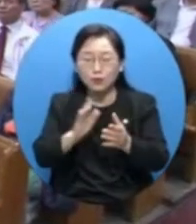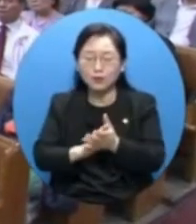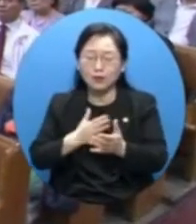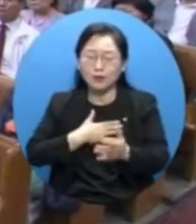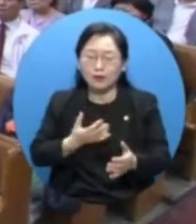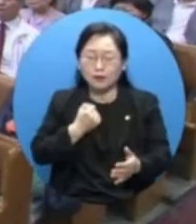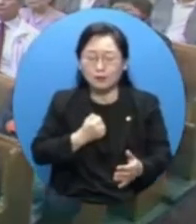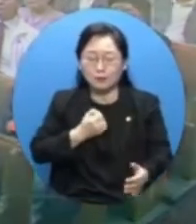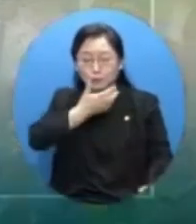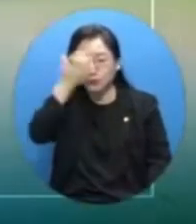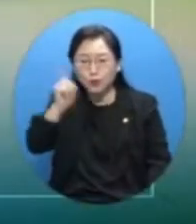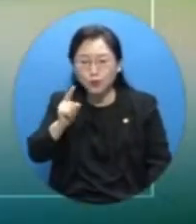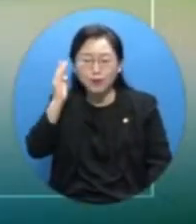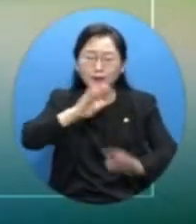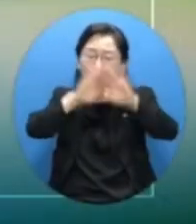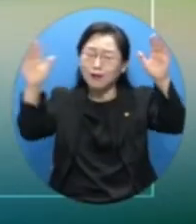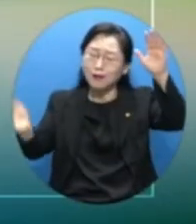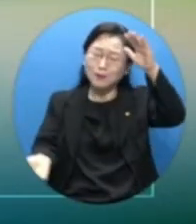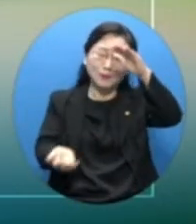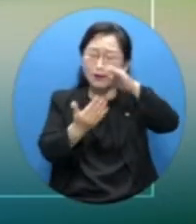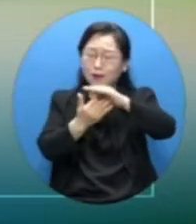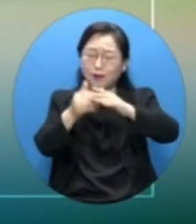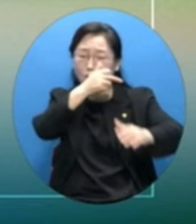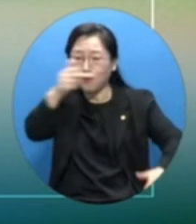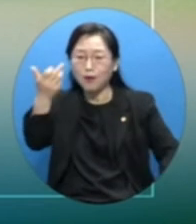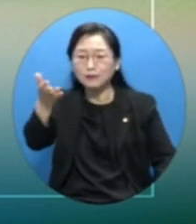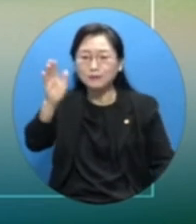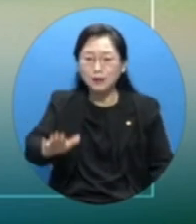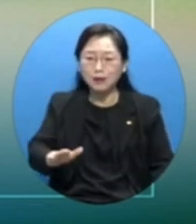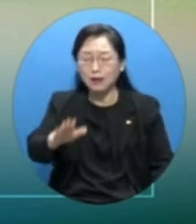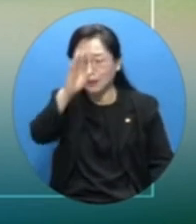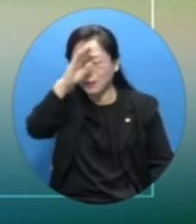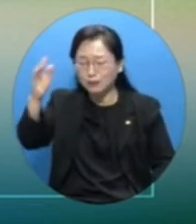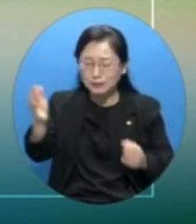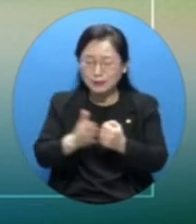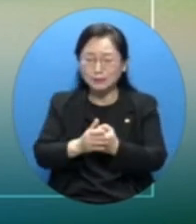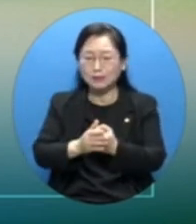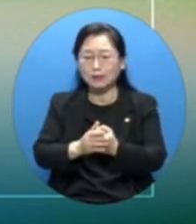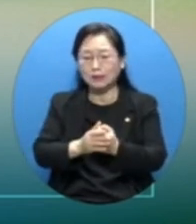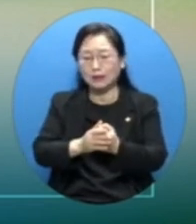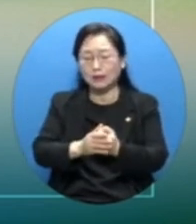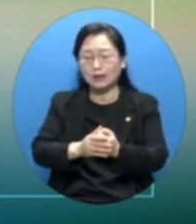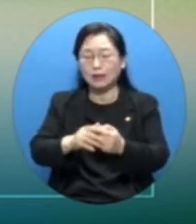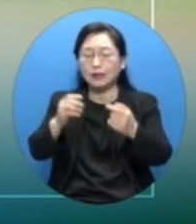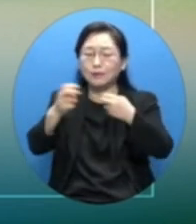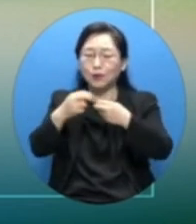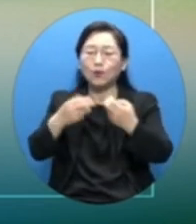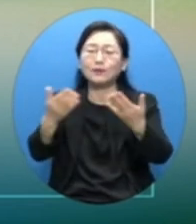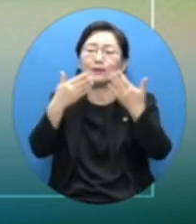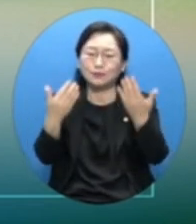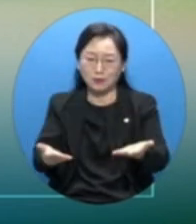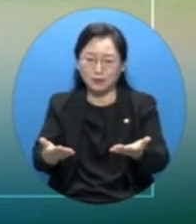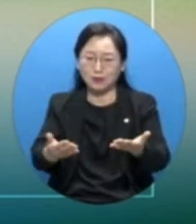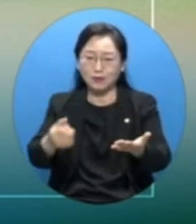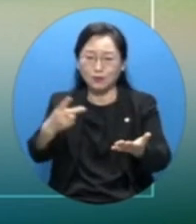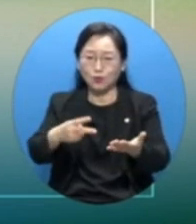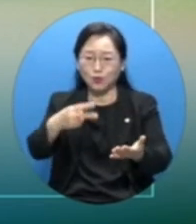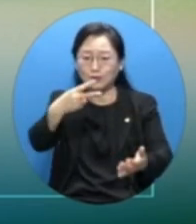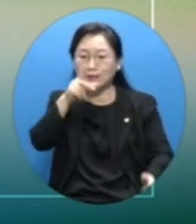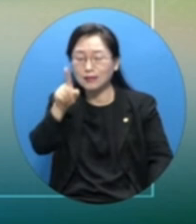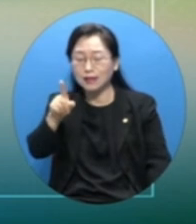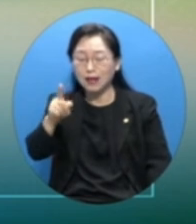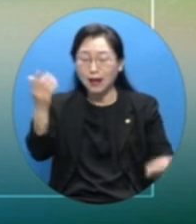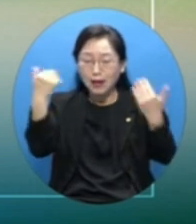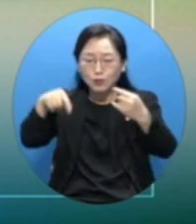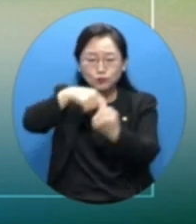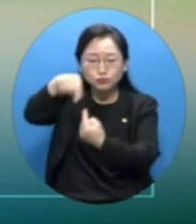포부는 하늘만큼이나 원대한데 이 병 때문에 천직으로 알았던 병원 일도 그만두어야 했고 이 일학교 경영도 몇 분의